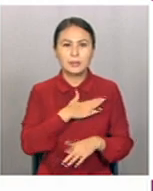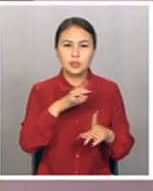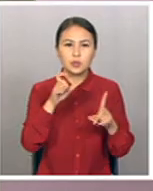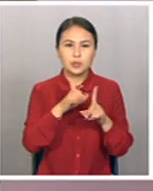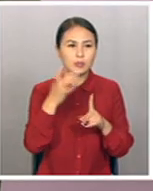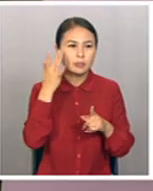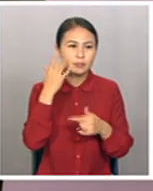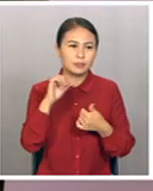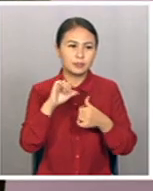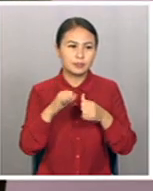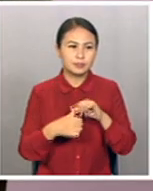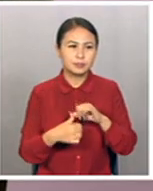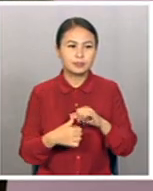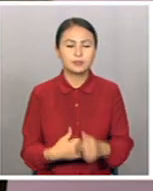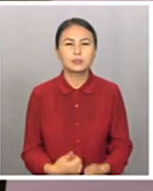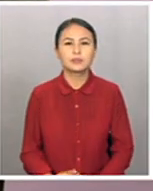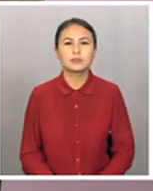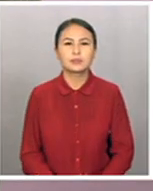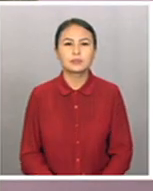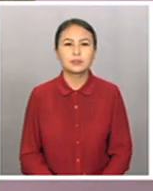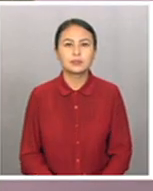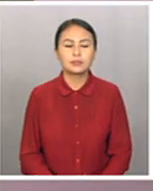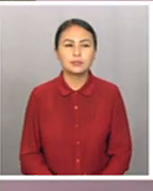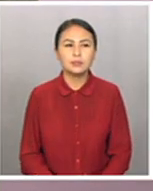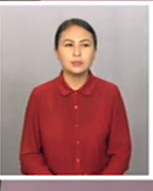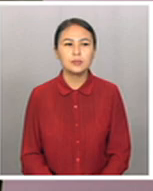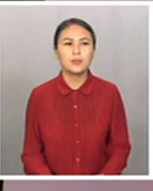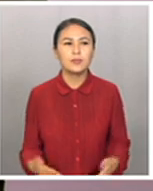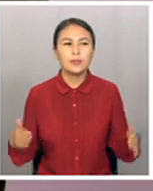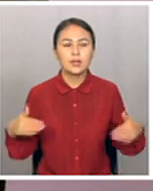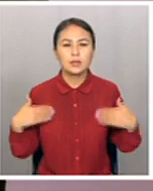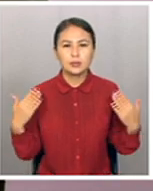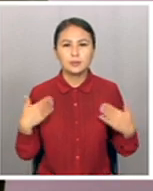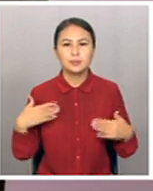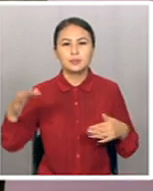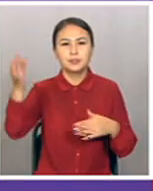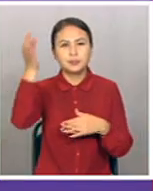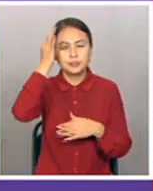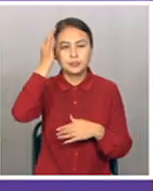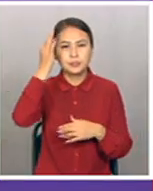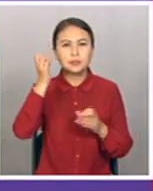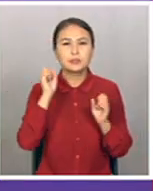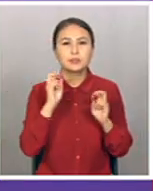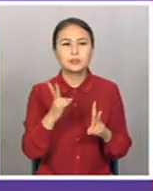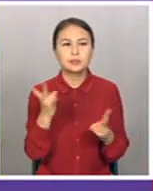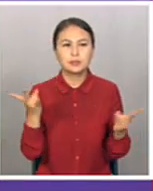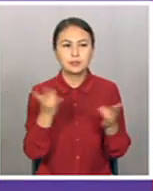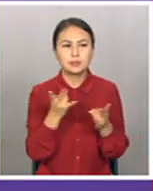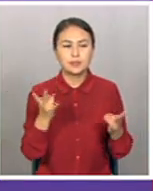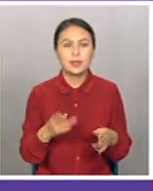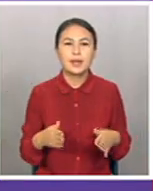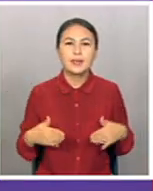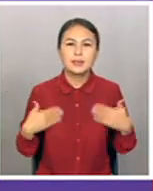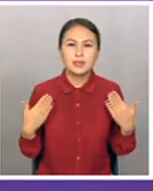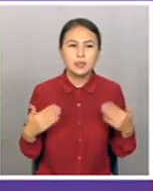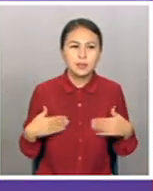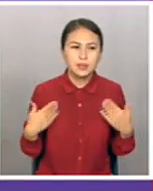жүрейік. Ал енді оқушылар, сәлемдесу түрлерін есте сақтаңдар. Сәлеметсіз